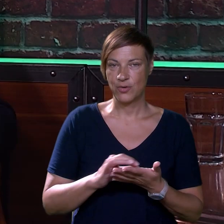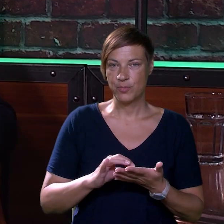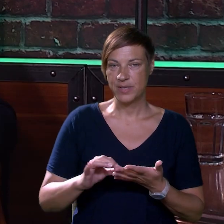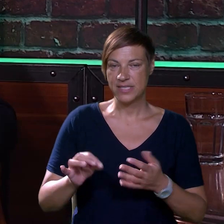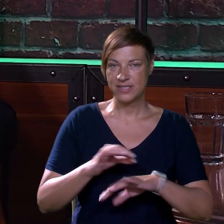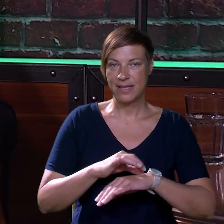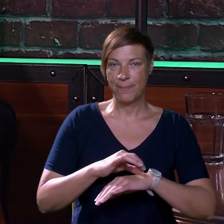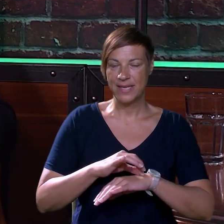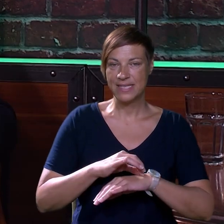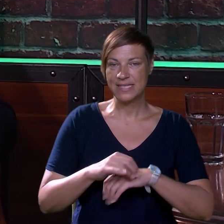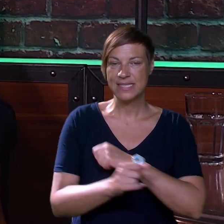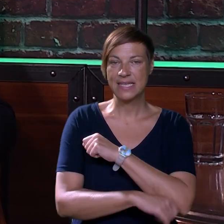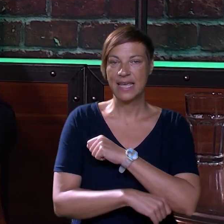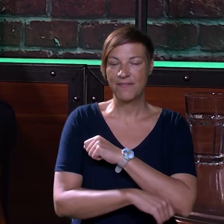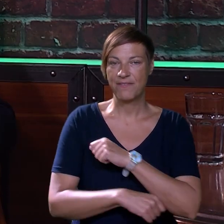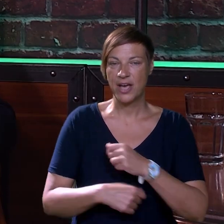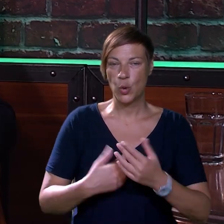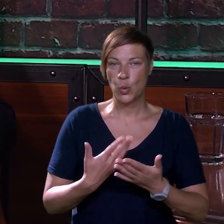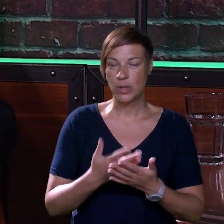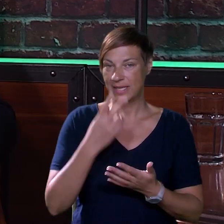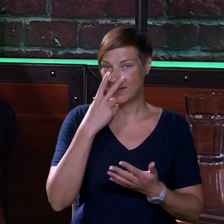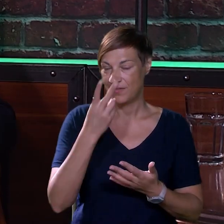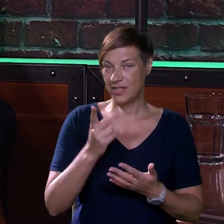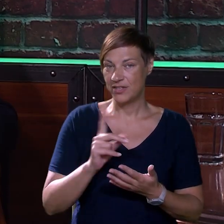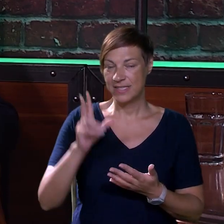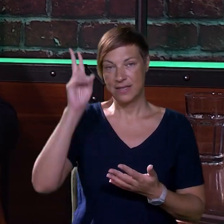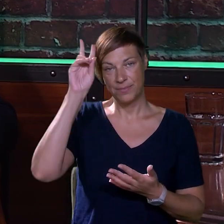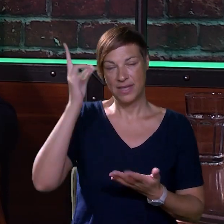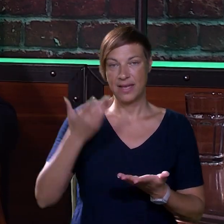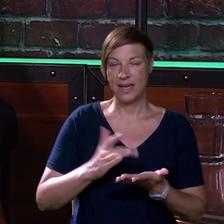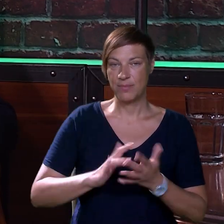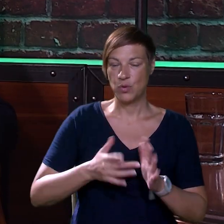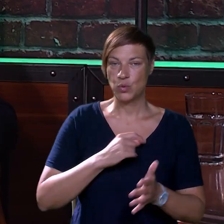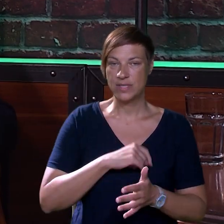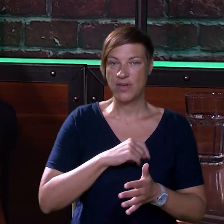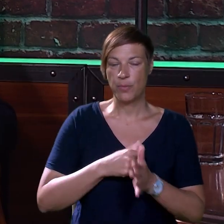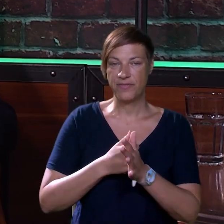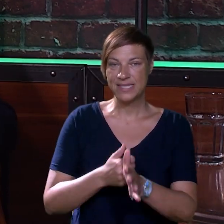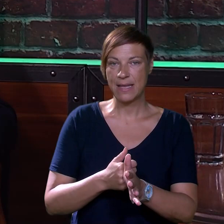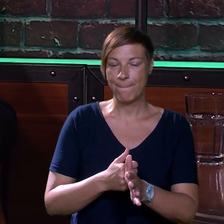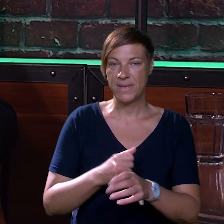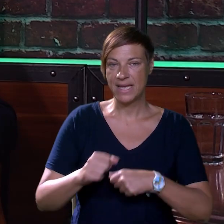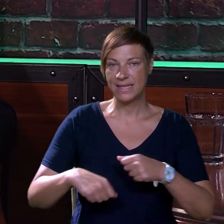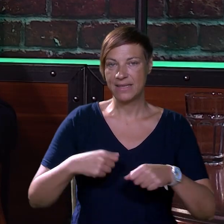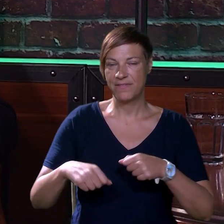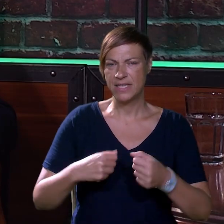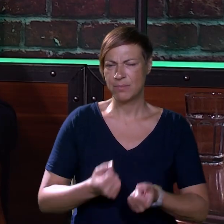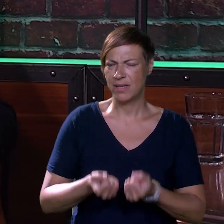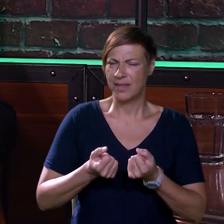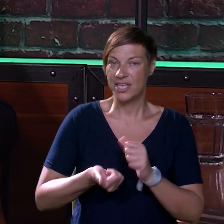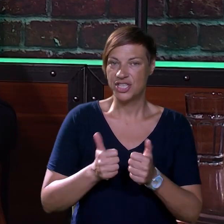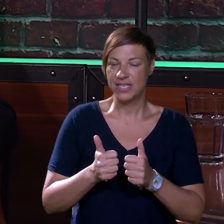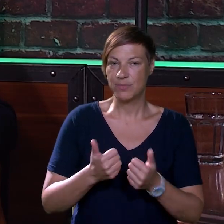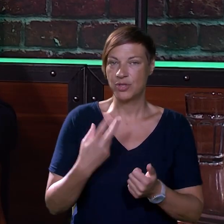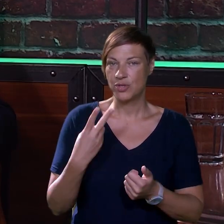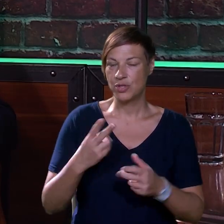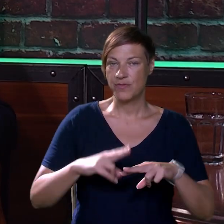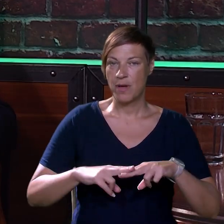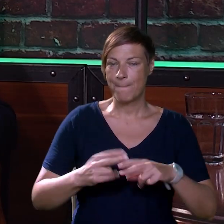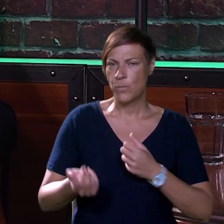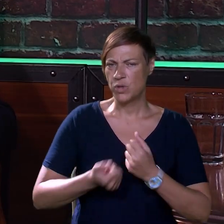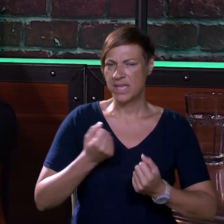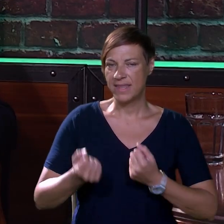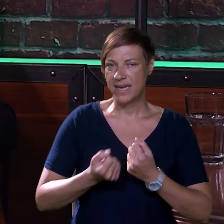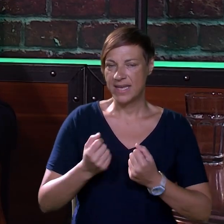na medicinski fakultet sam vidio da više ne mogu sve te obaveze pratiti. Naime, veslanje je jako naporan sport, to su dva puta